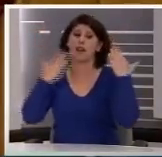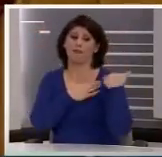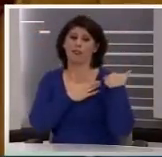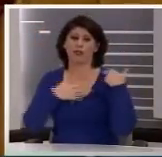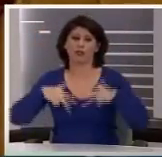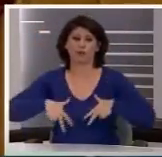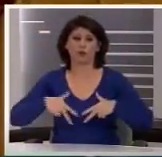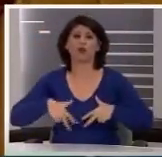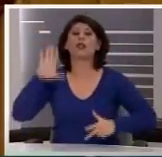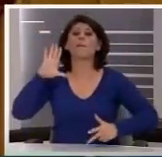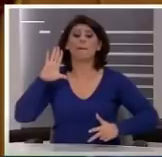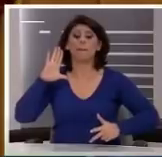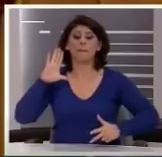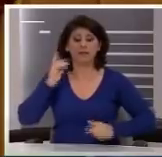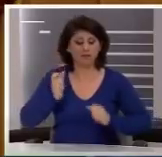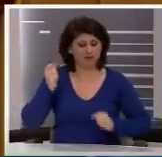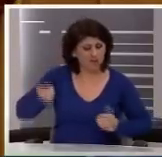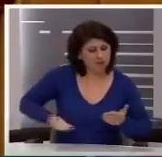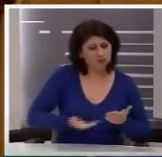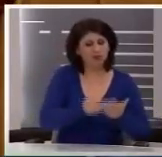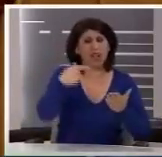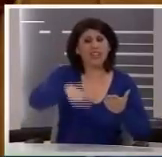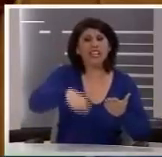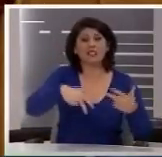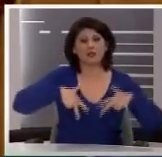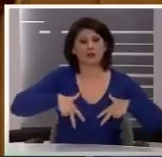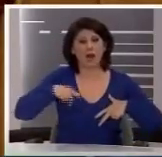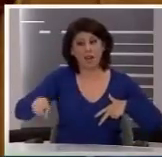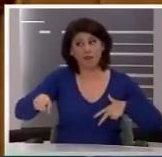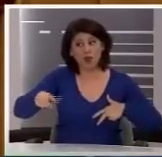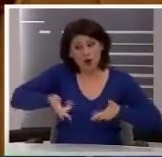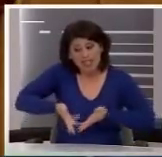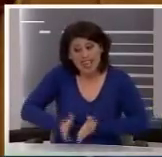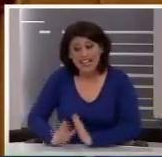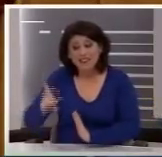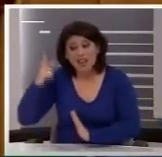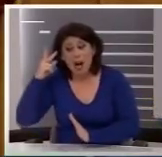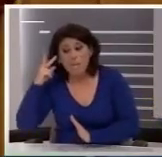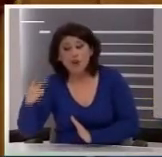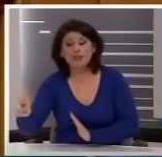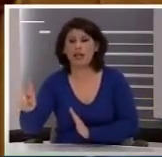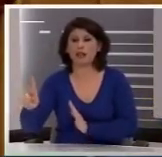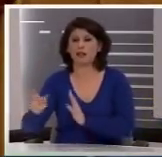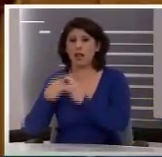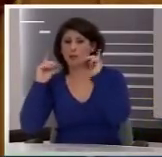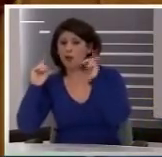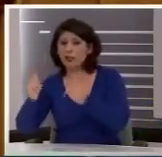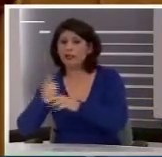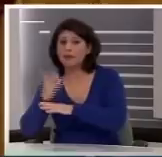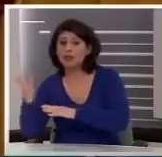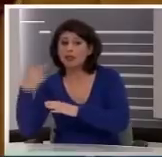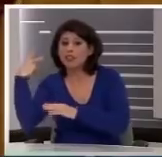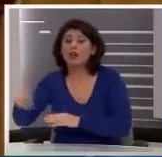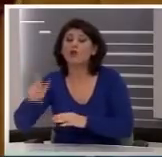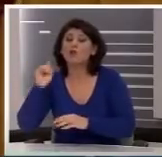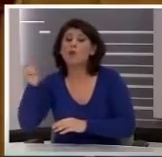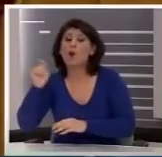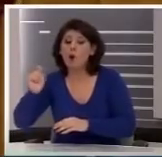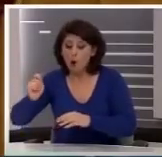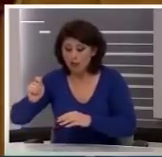προσώπων. Αυτό είναι ο πυρήνας των νομικών διατάξεων. Κύριε, δικό σας τέκνο, πολιτικό τέκνο, τροπολογία του 2001. Δικό σας πολιτικό